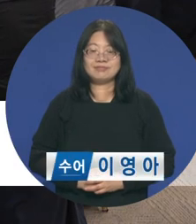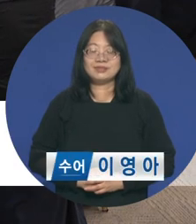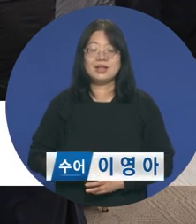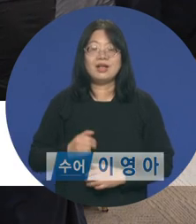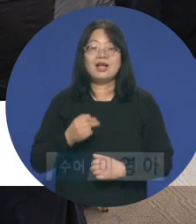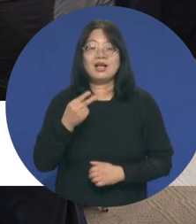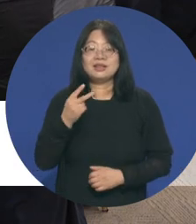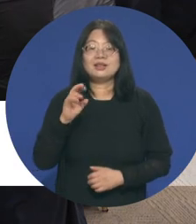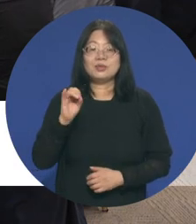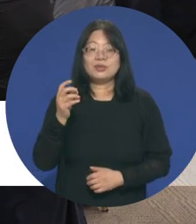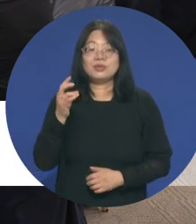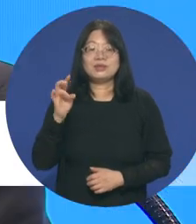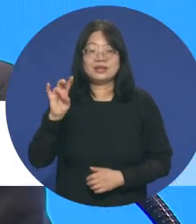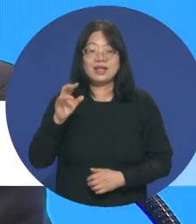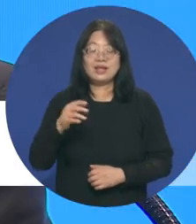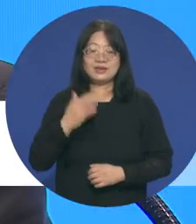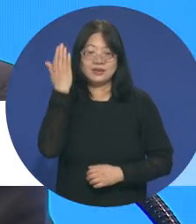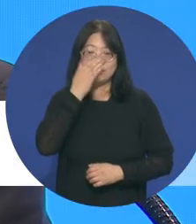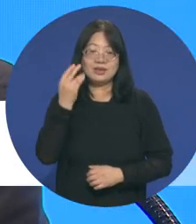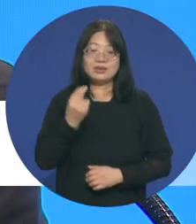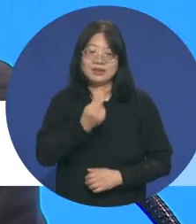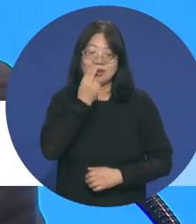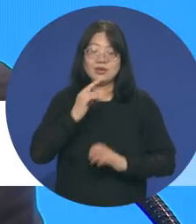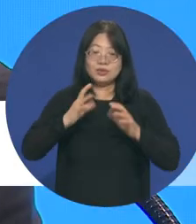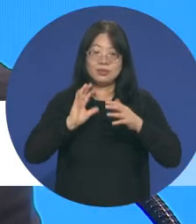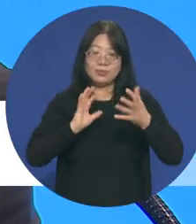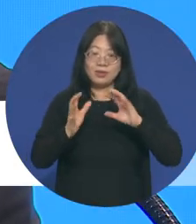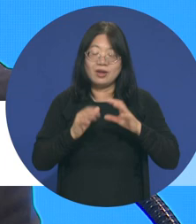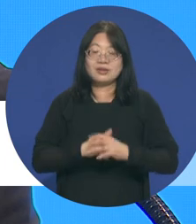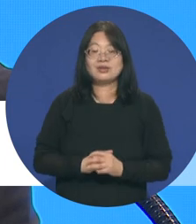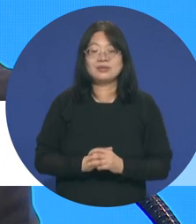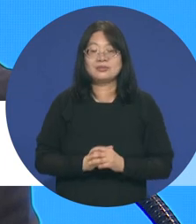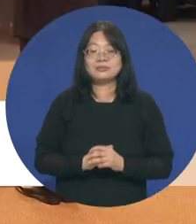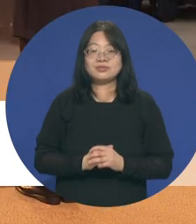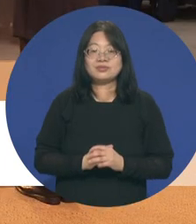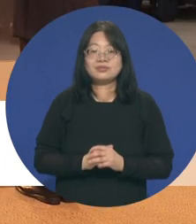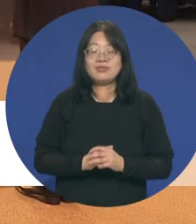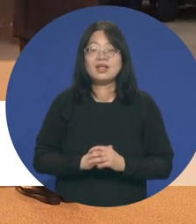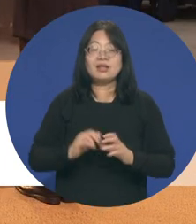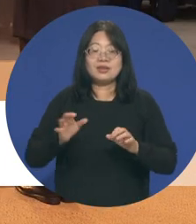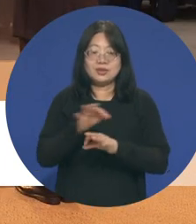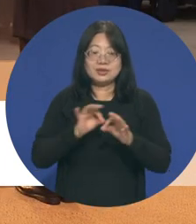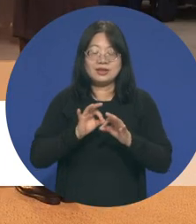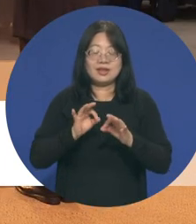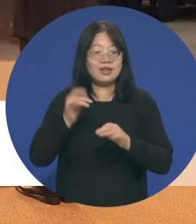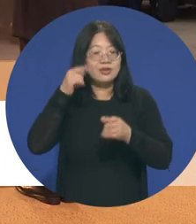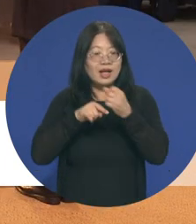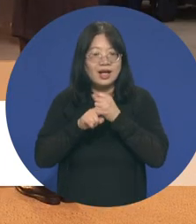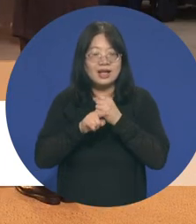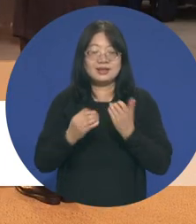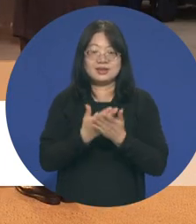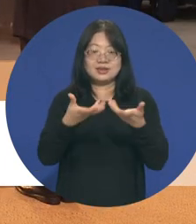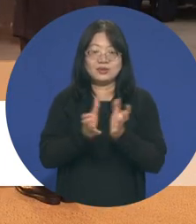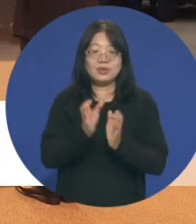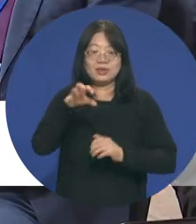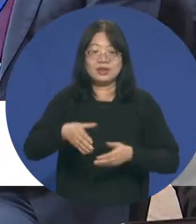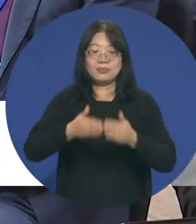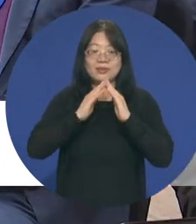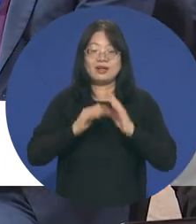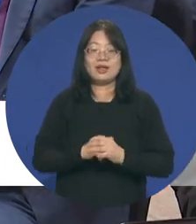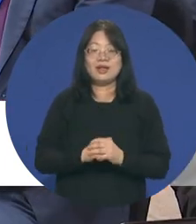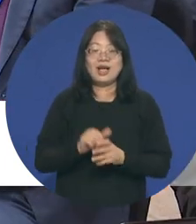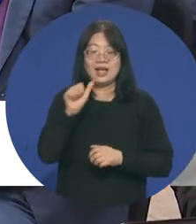2024 청정대기 국제포럼이 5일 경기도 경제과학진흥원 광교홀에서 막을 올렸습니다. 아시아 태평양 지역